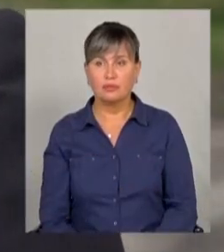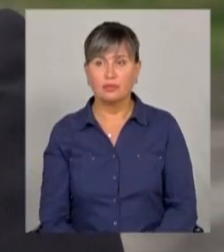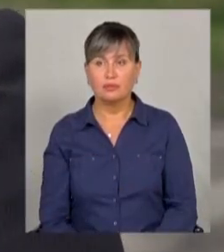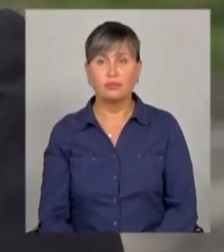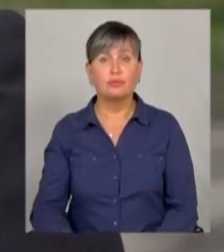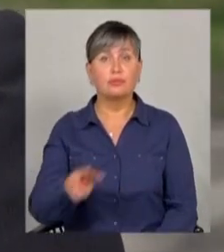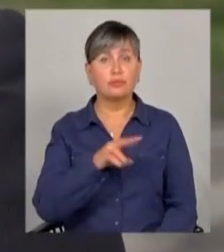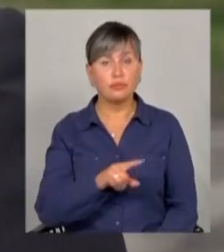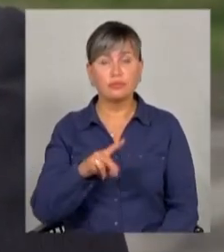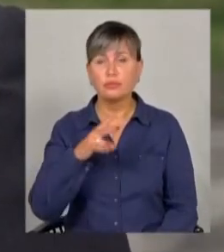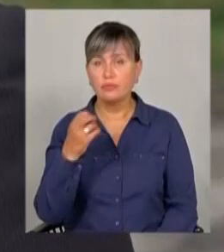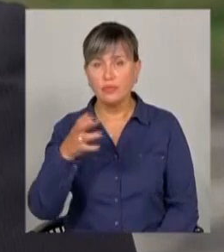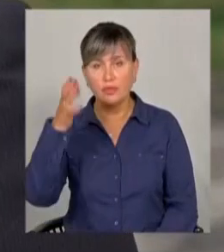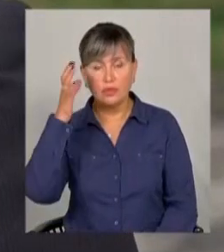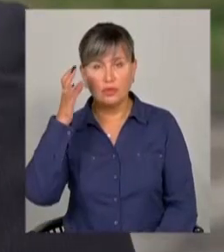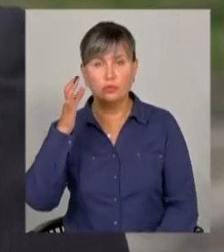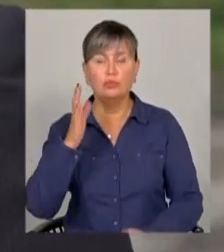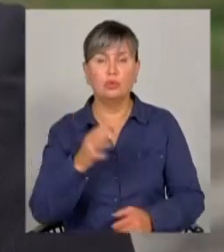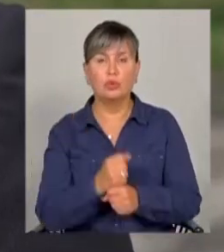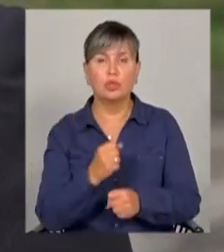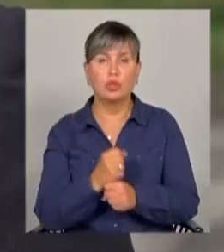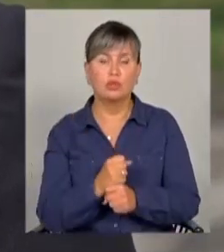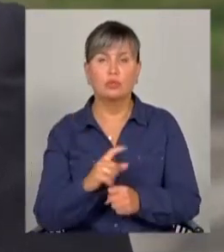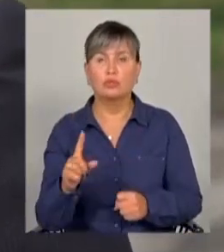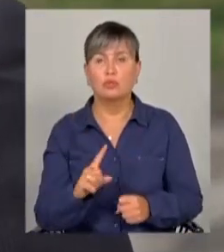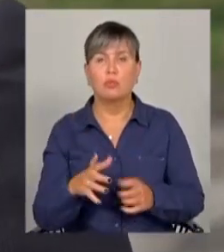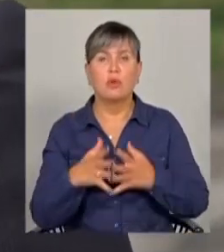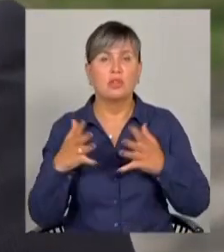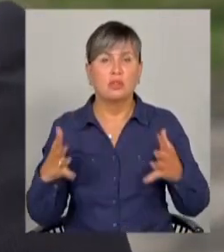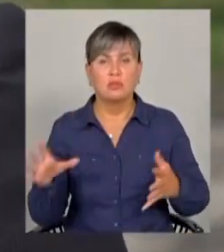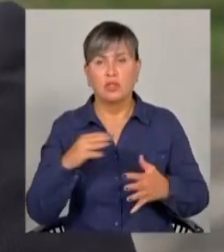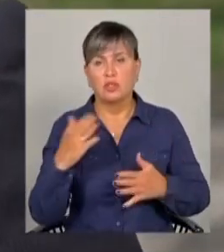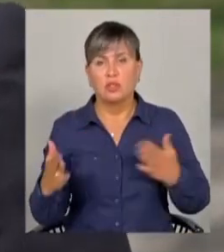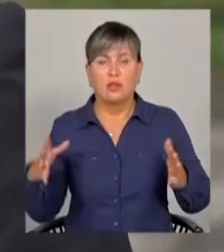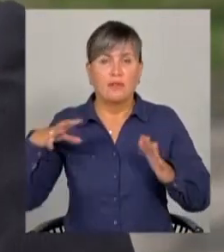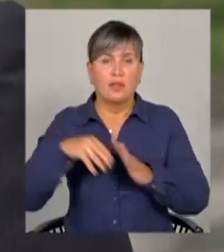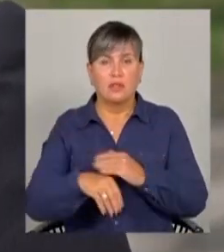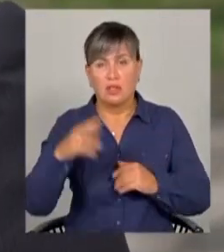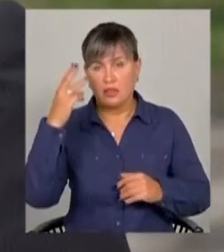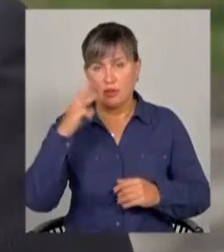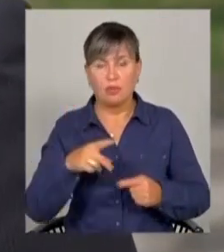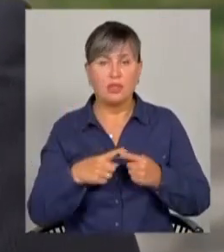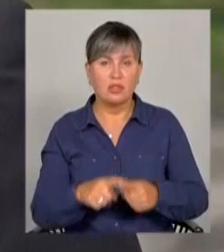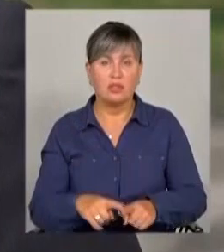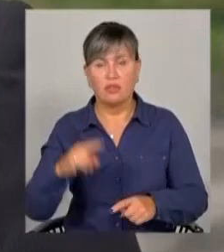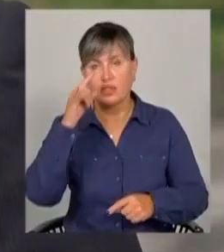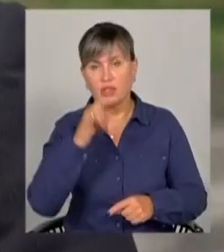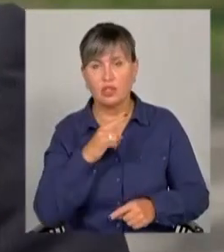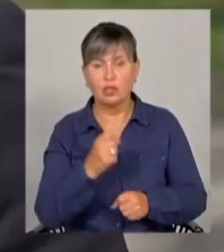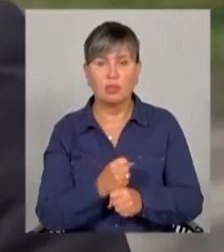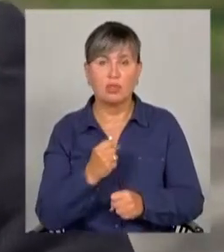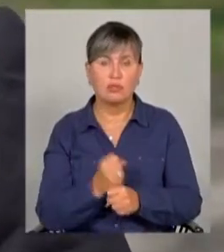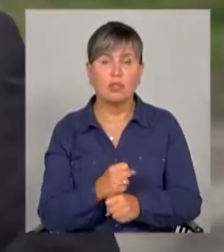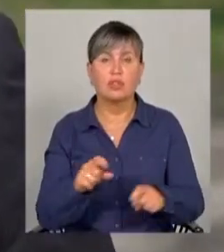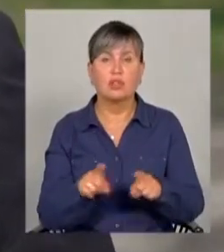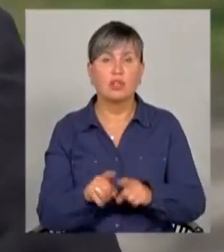Мы, Национальная академия наук, будем работать над тем, чтобы максимально всесторонне внедрить современные технологии в отечественное производство, а